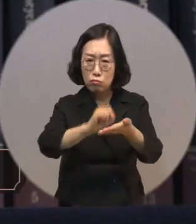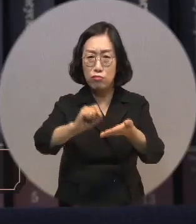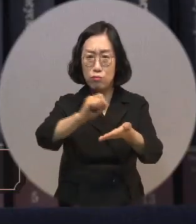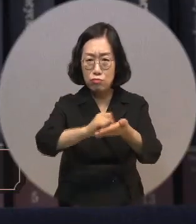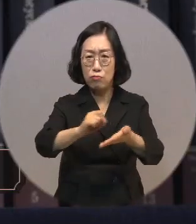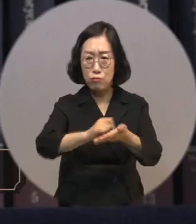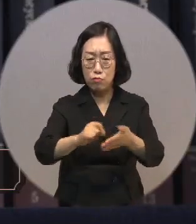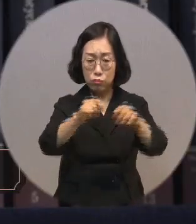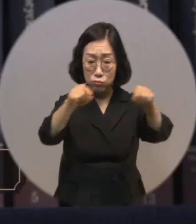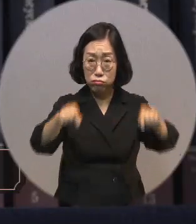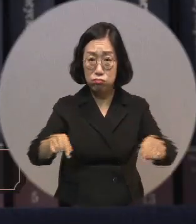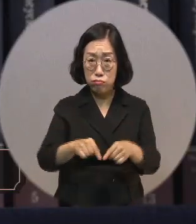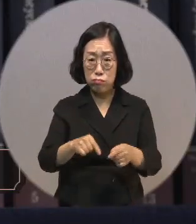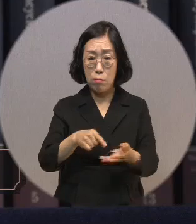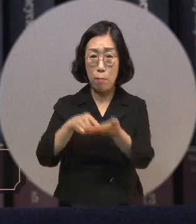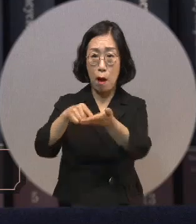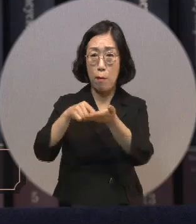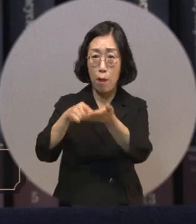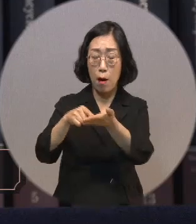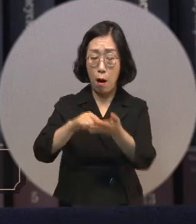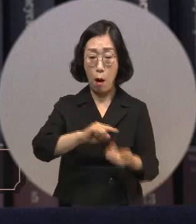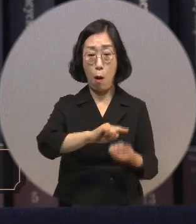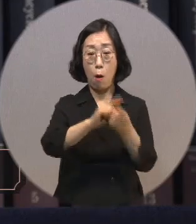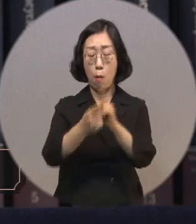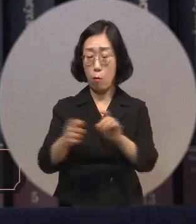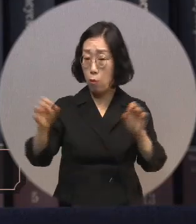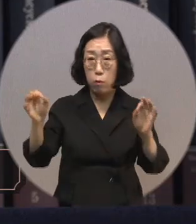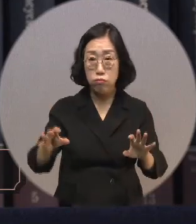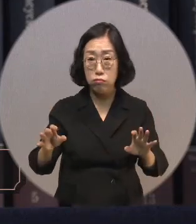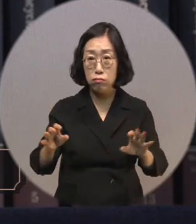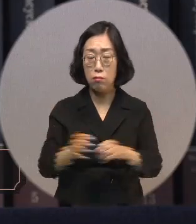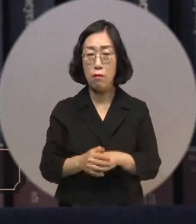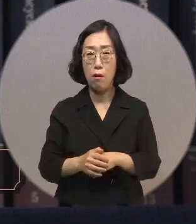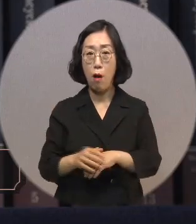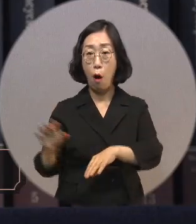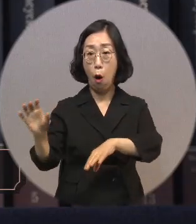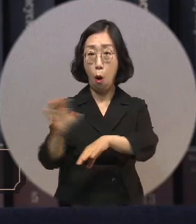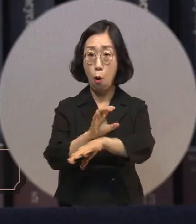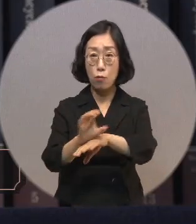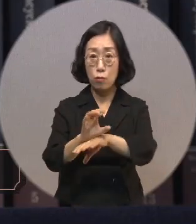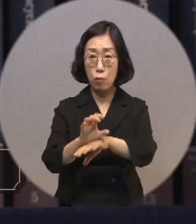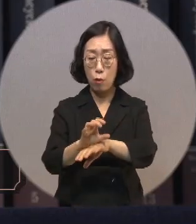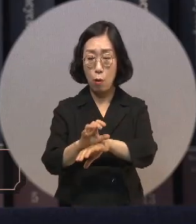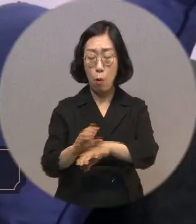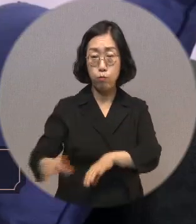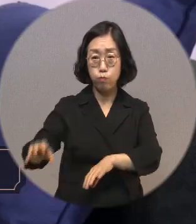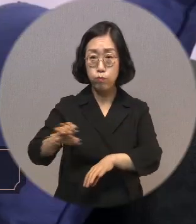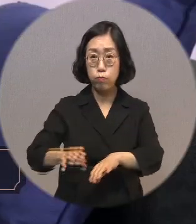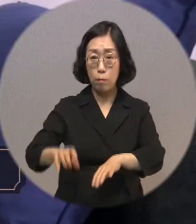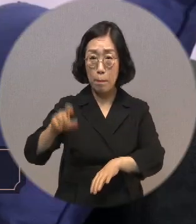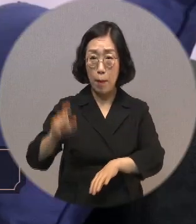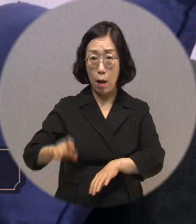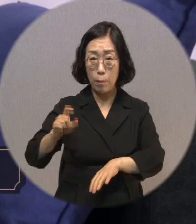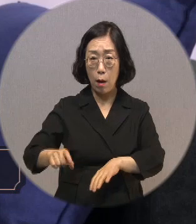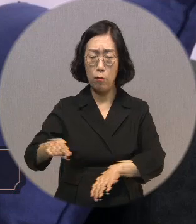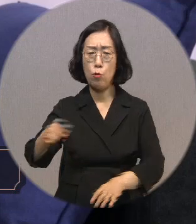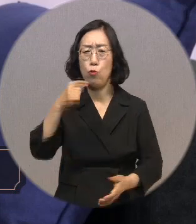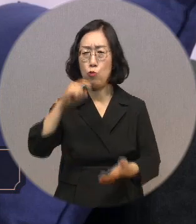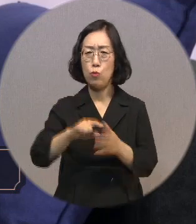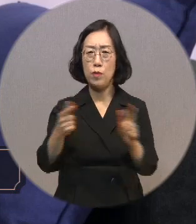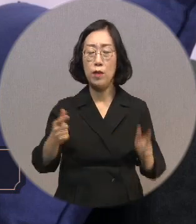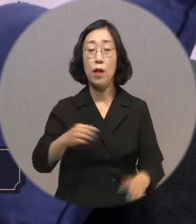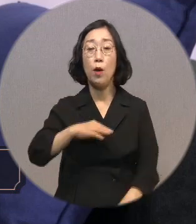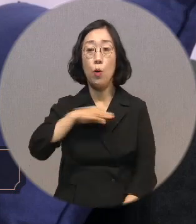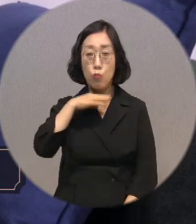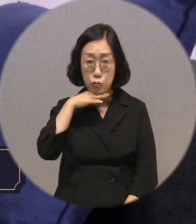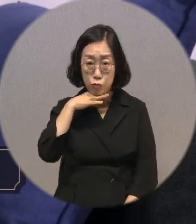시대에서 살다가 아날로그에서 디지털로 변환이 됐을 때 그거를 적응할 수 있는 그 공간을 좀 마련해 주면